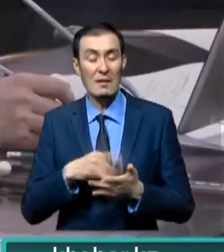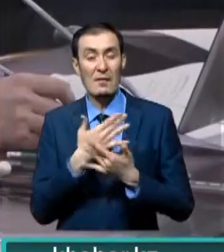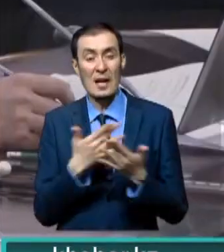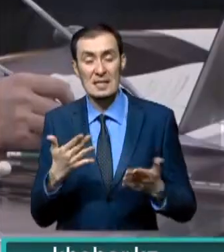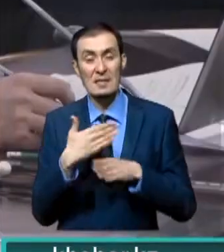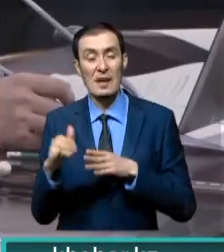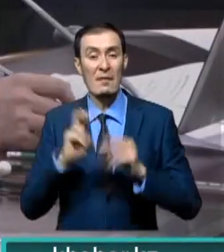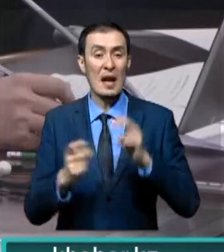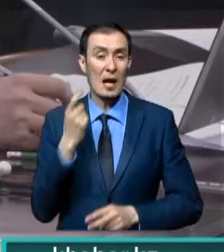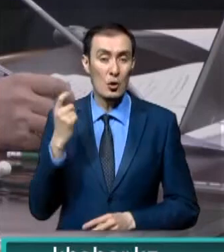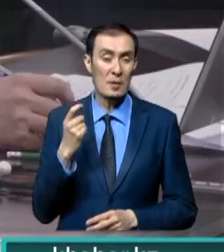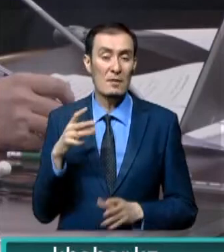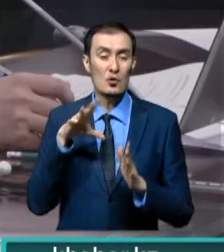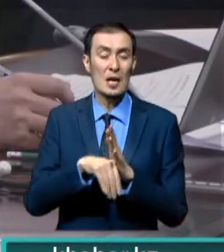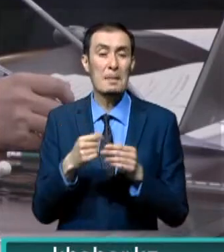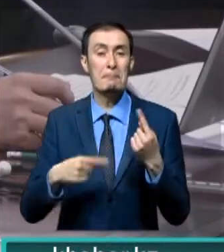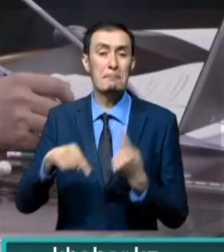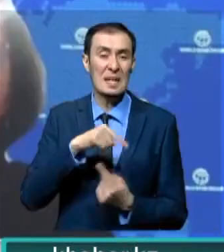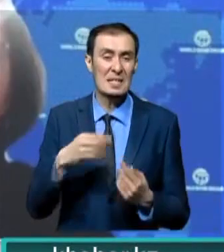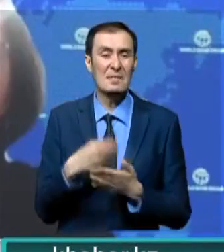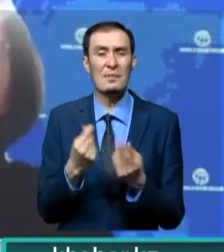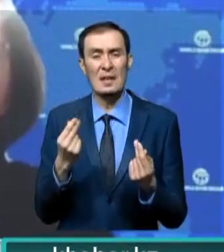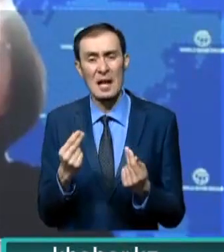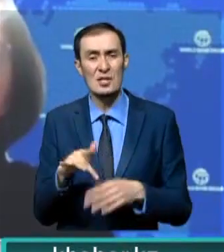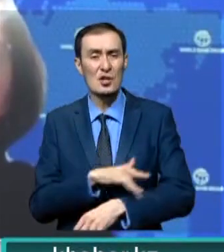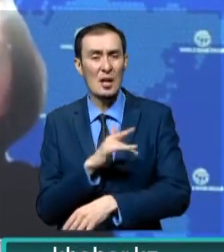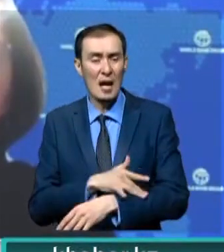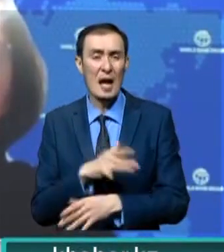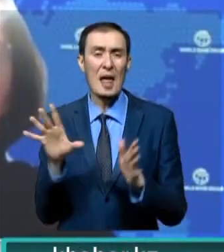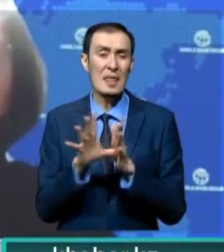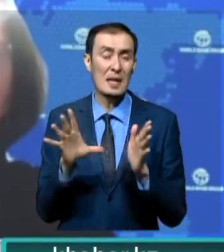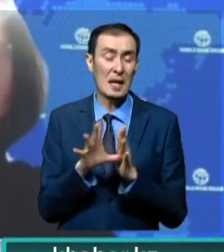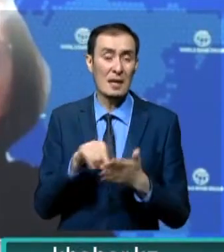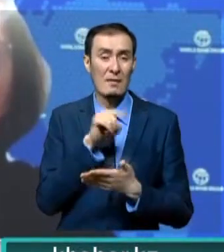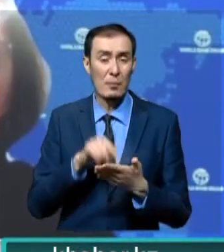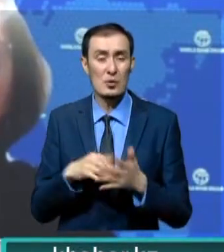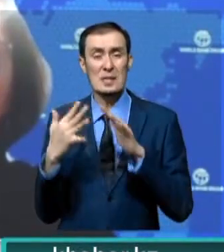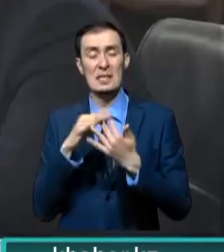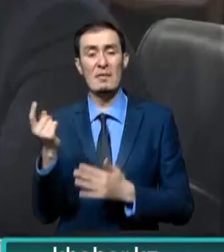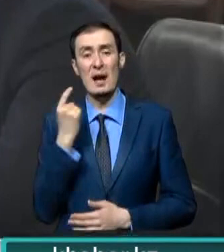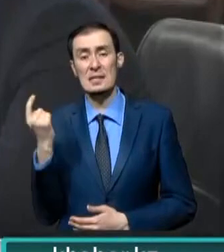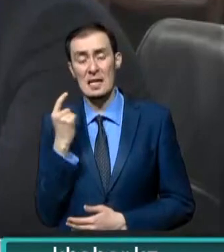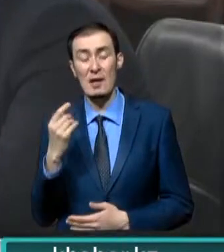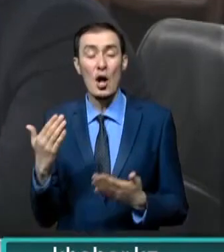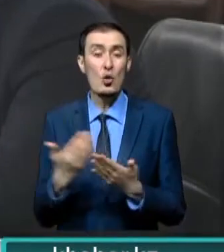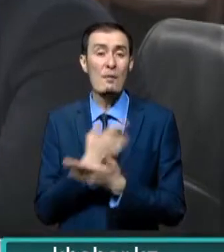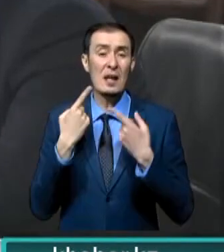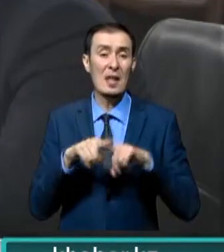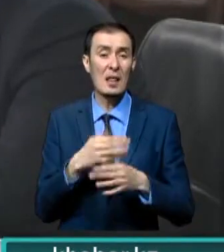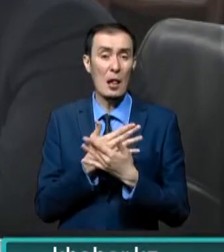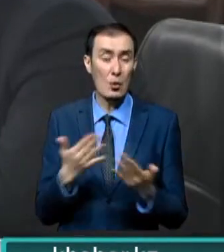отраслях экономики, включая малый и средний бизнес, финансы, ЖКХ, энергетики, сельском хозяйстве, новых